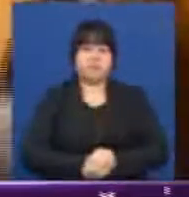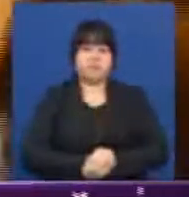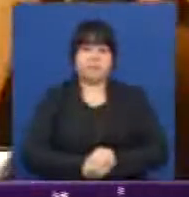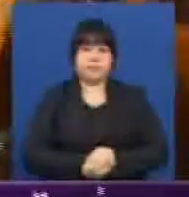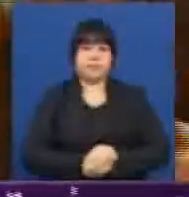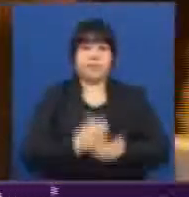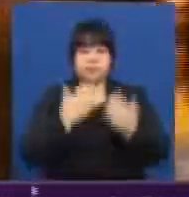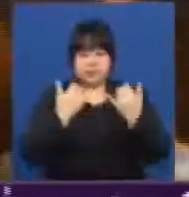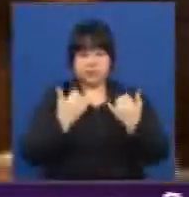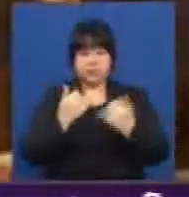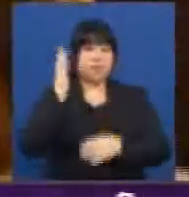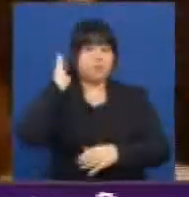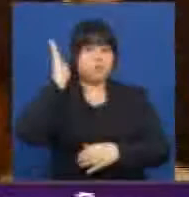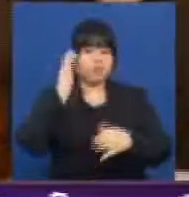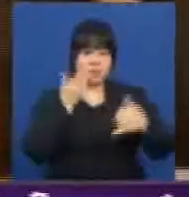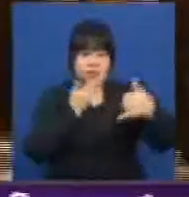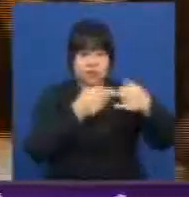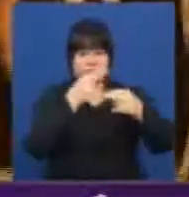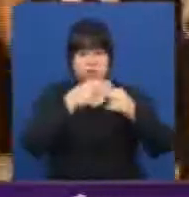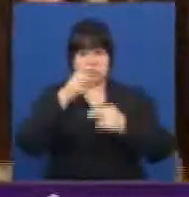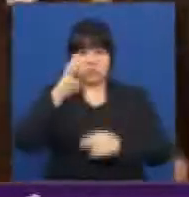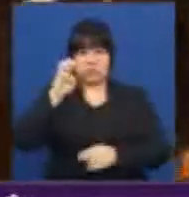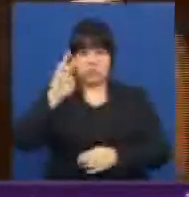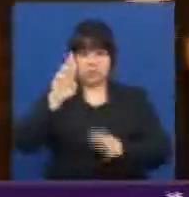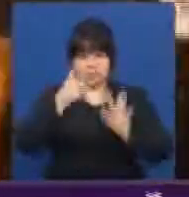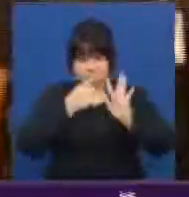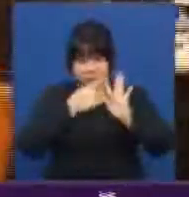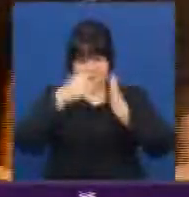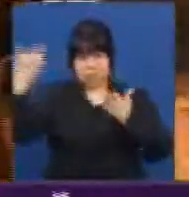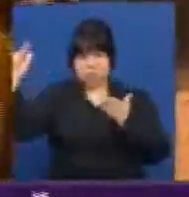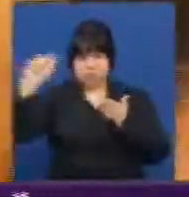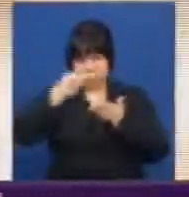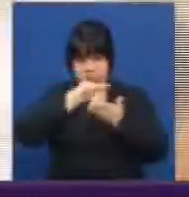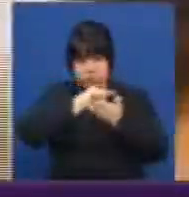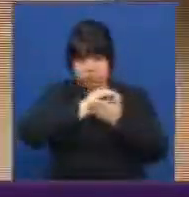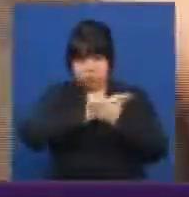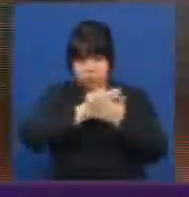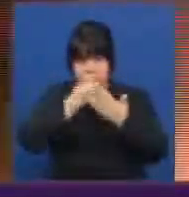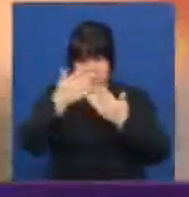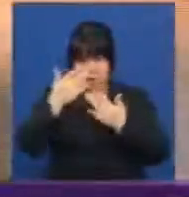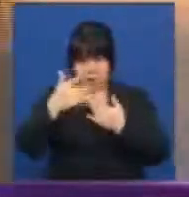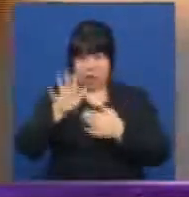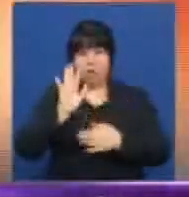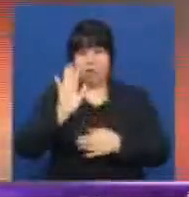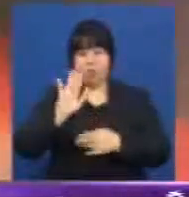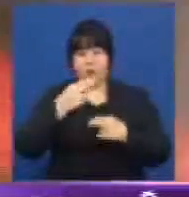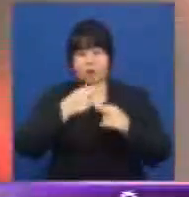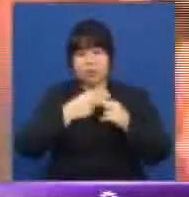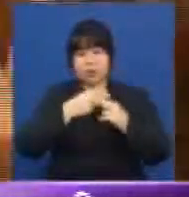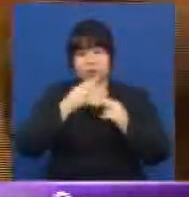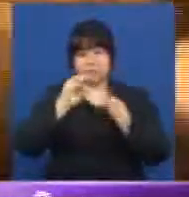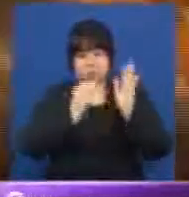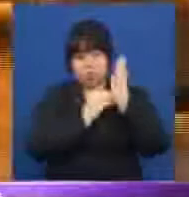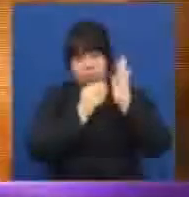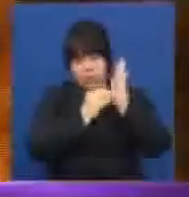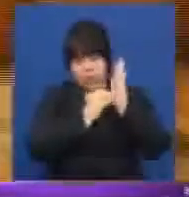ขณะนี้นายวีระสมความคิดได้เดินทางกลับถึงไทยด้วยเครื่องบินสายการบินบางกอกแอร์เวย์เที่ยวบิ